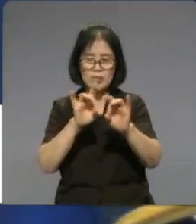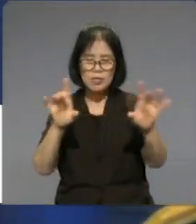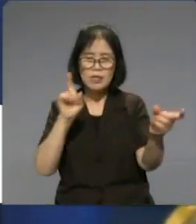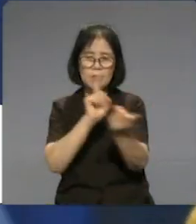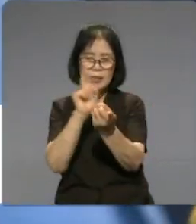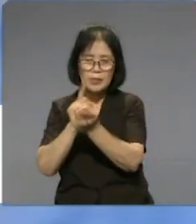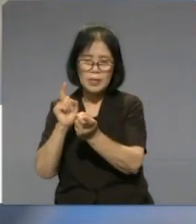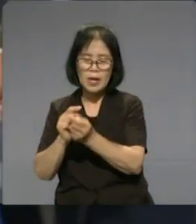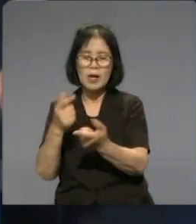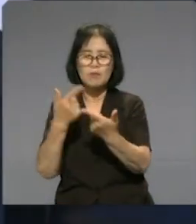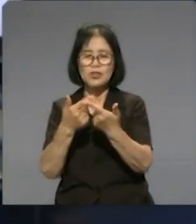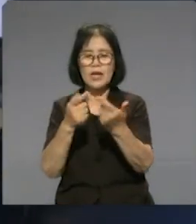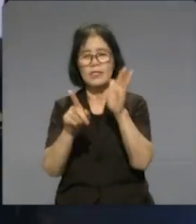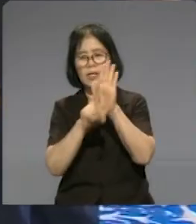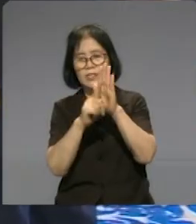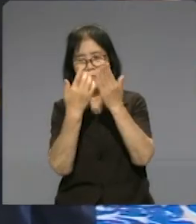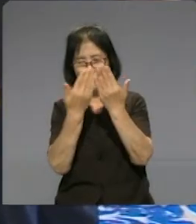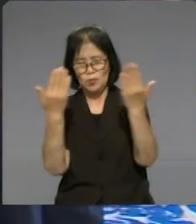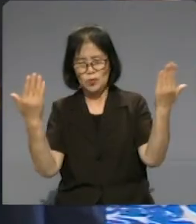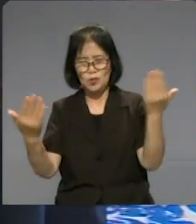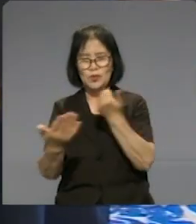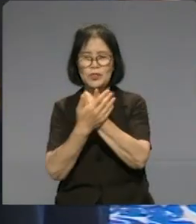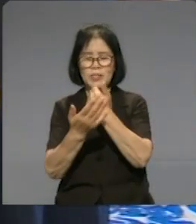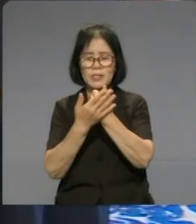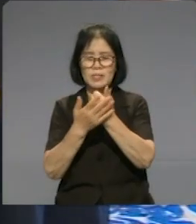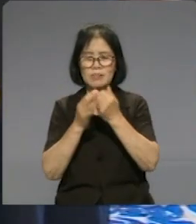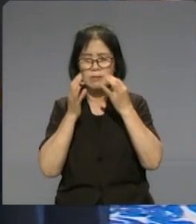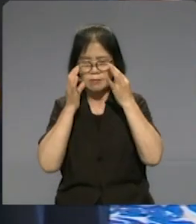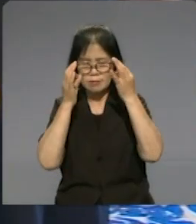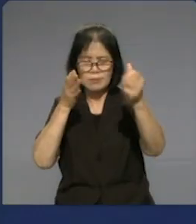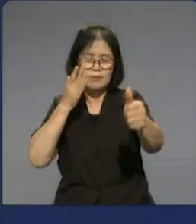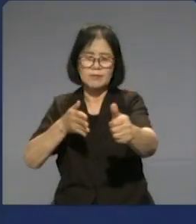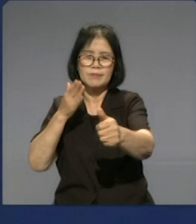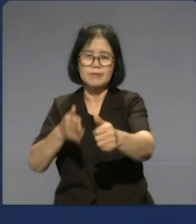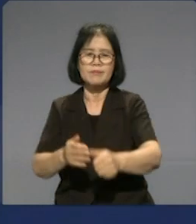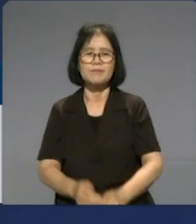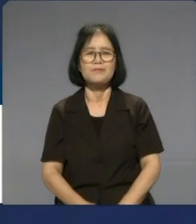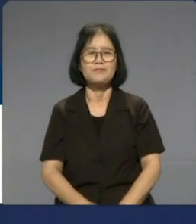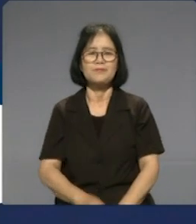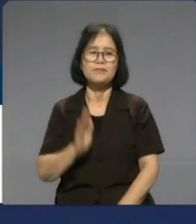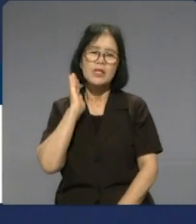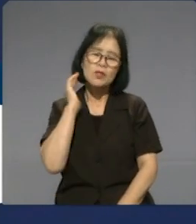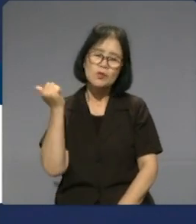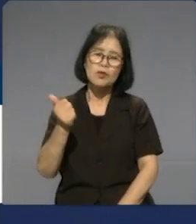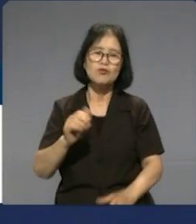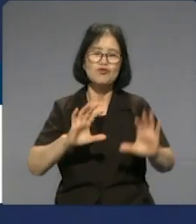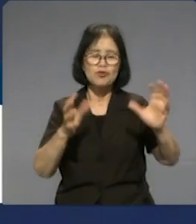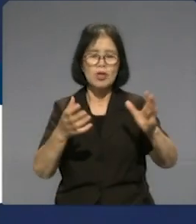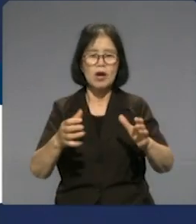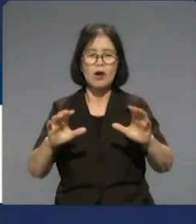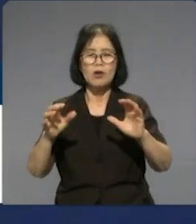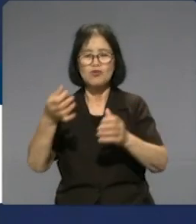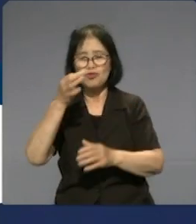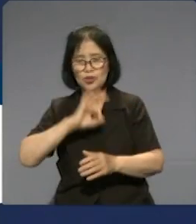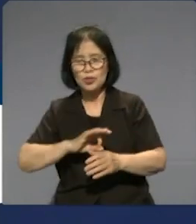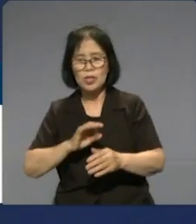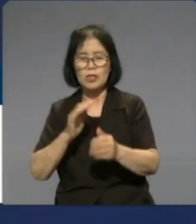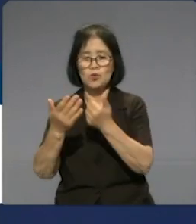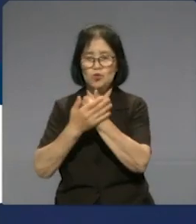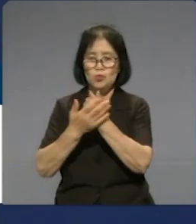부산 엑스포 지지 요청에도 주력한다는 계획입니다. 대통령은 국가와 국익에 도움이